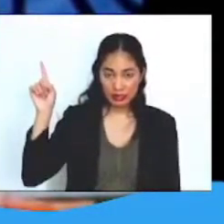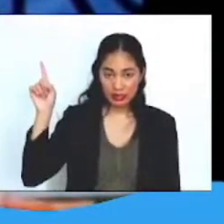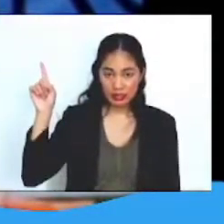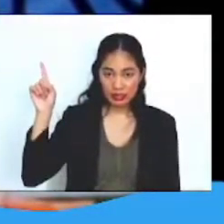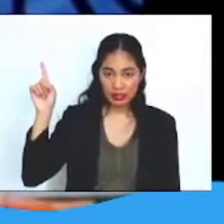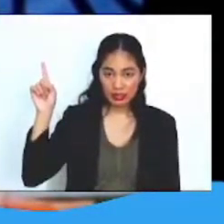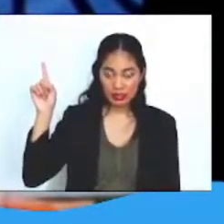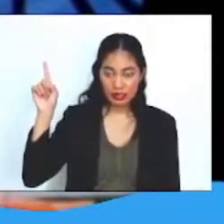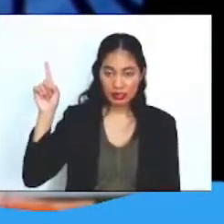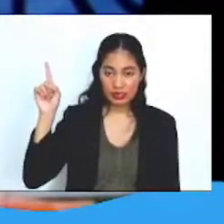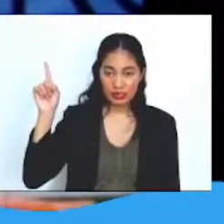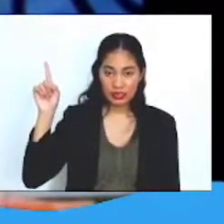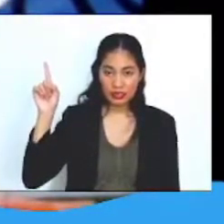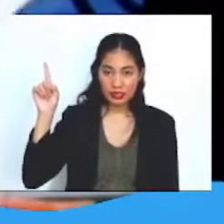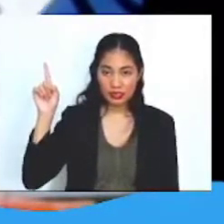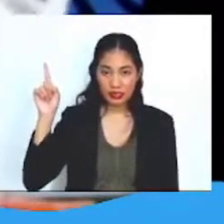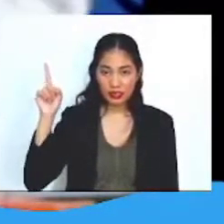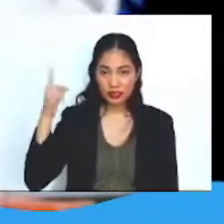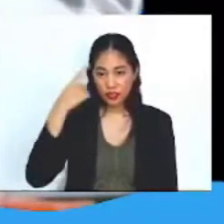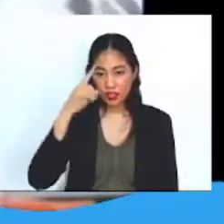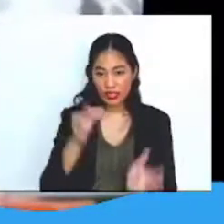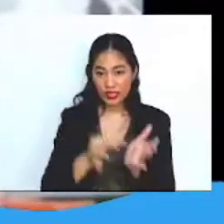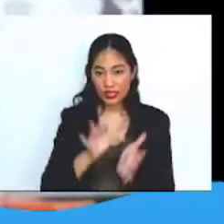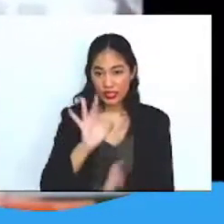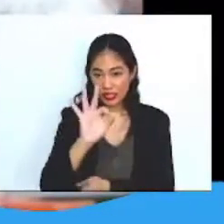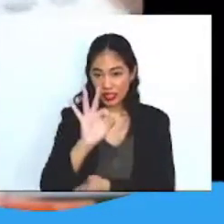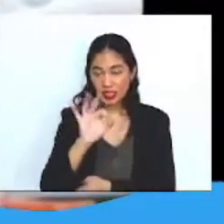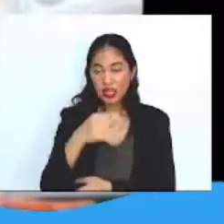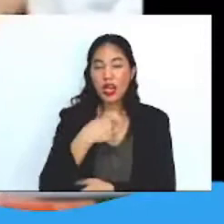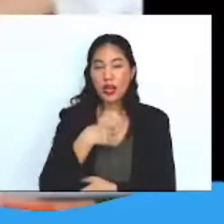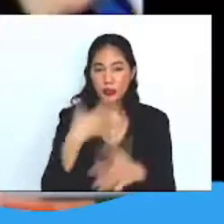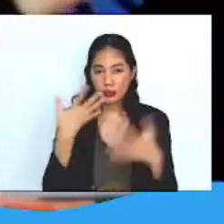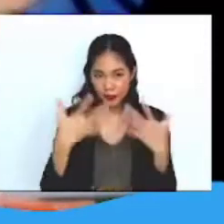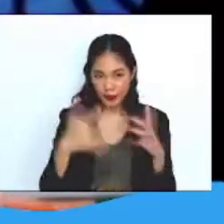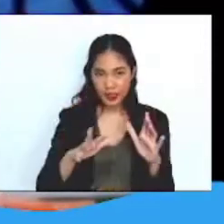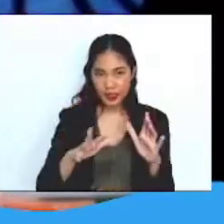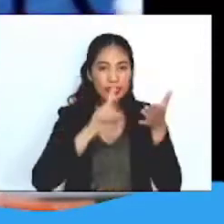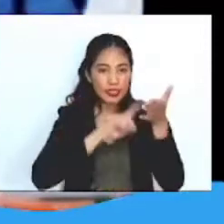lamang. I even went over the contents and I